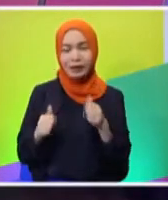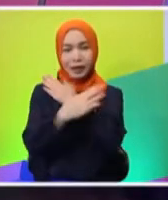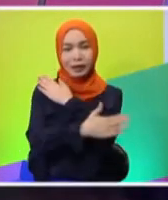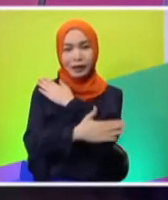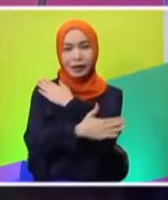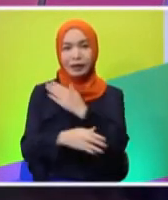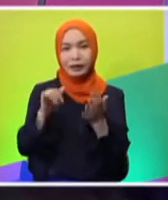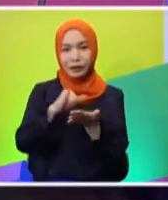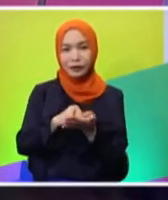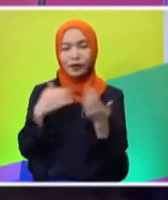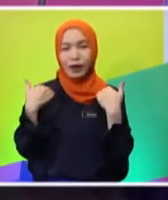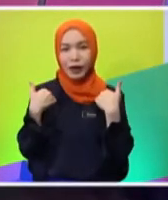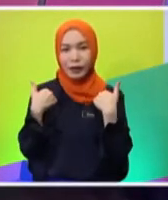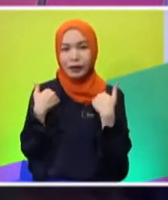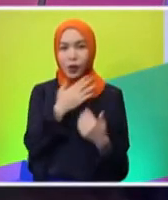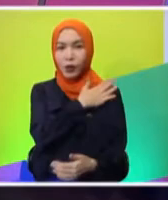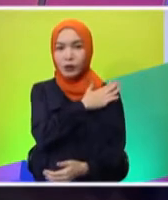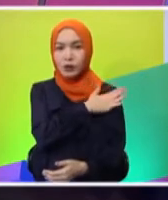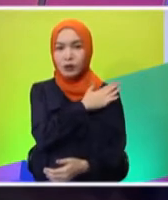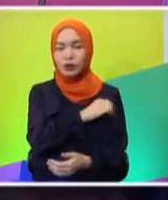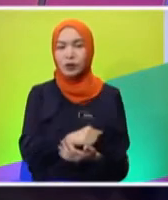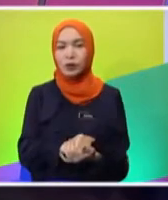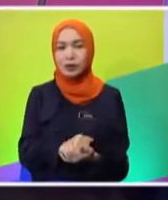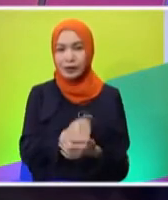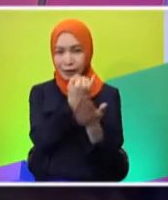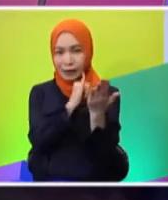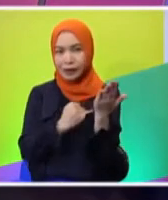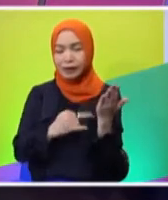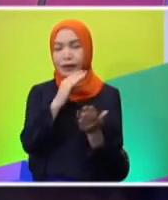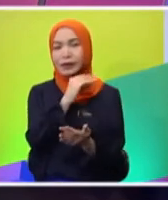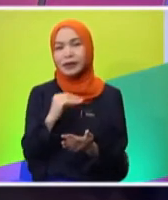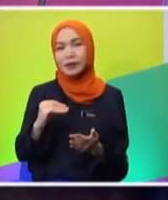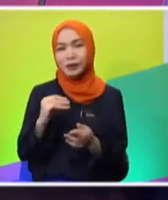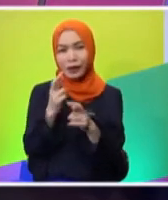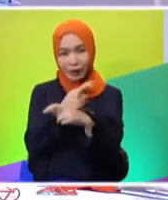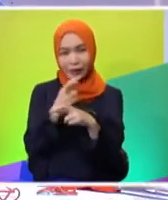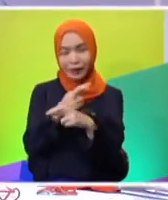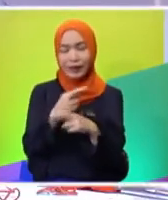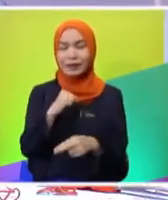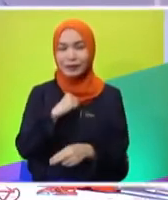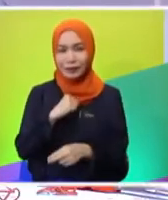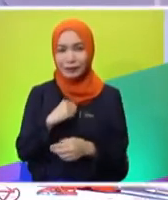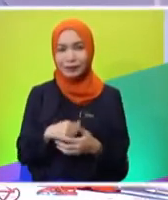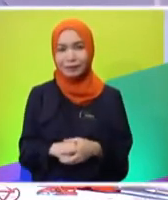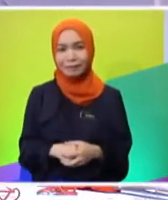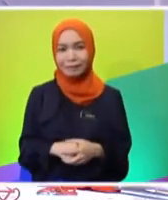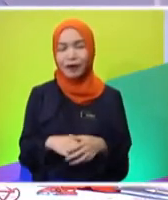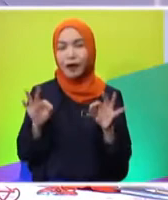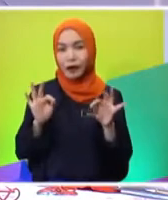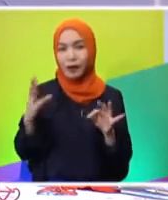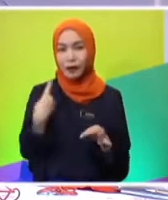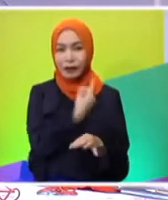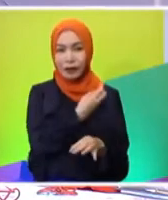ini mempunyai unsur-unsur seni dan juga fisik rekaan Yang Tersendiri ya oke dan Nabila kita lihat Tugu negara itu